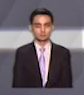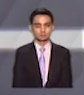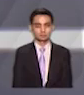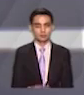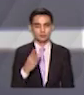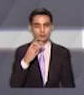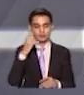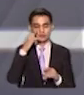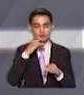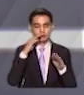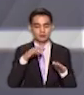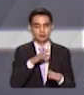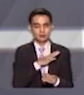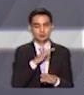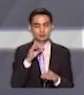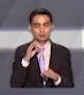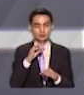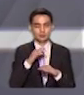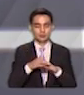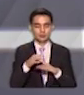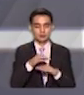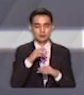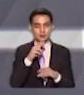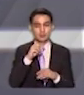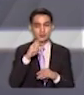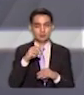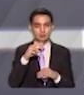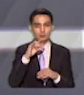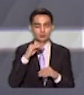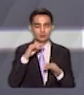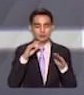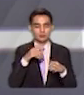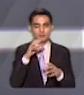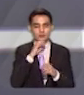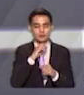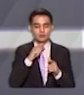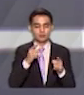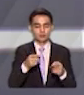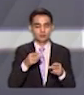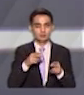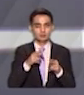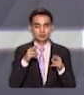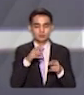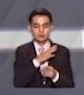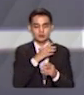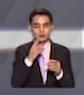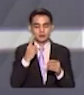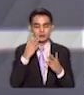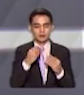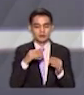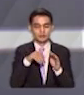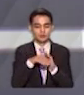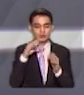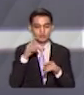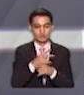Ал Шығыс Қазақстан облысының Үржар аудандағы Қазпошта бөлімшесі тоналды. Ора бір түнде бір айлық зейнетақымен жердемақыларын